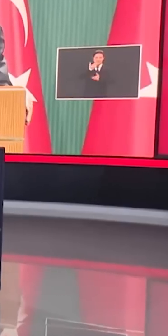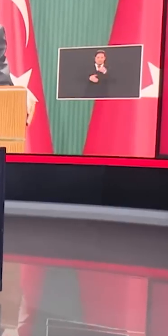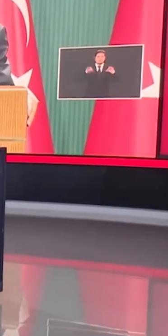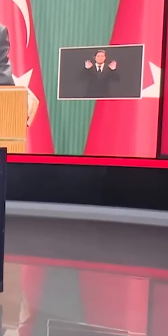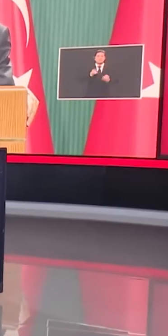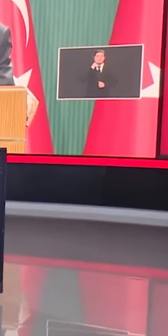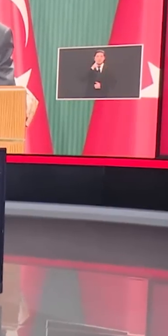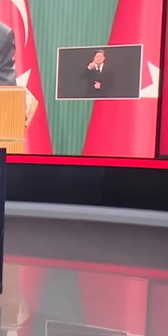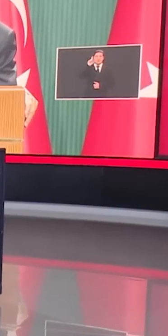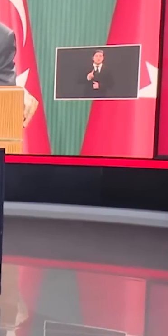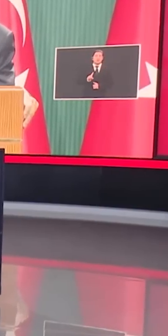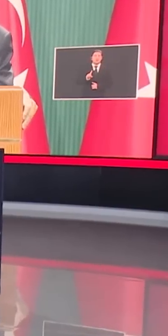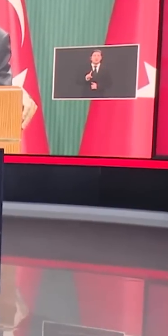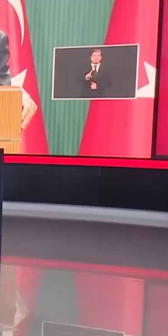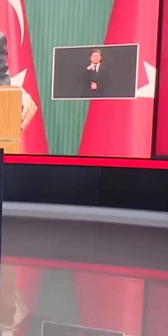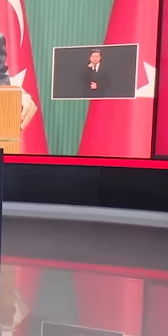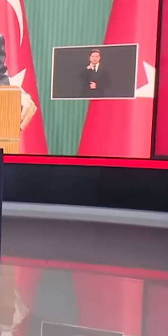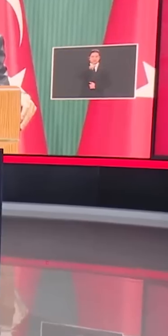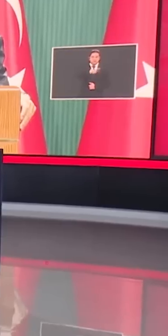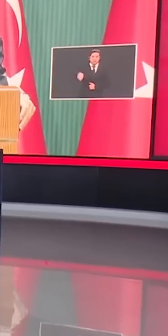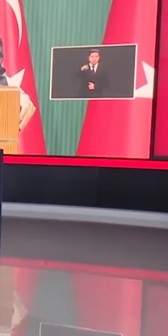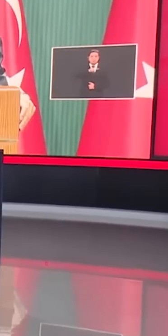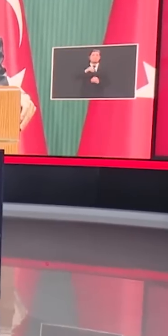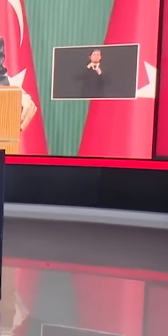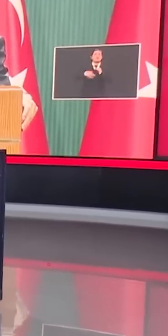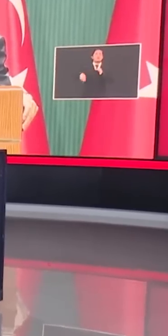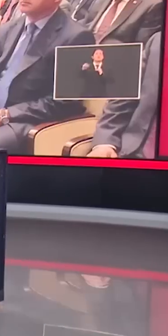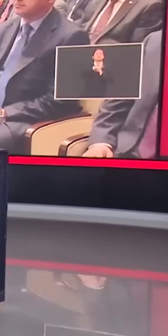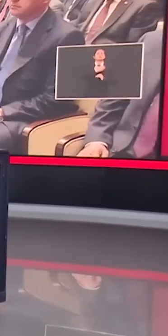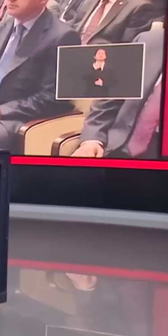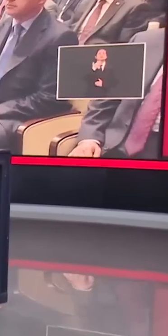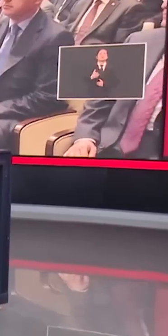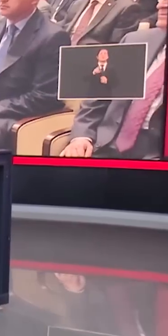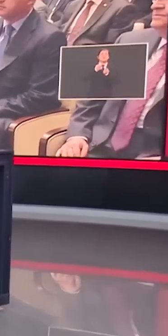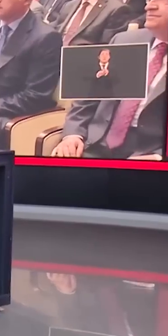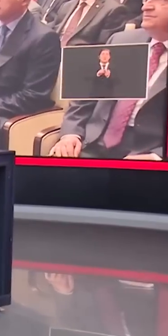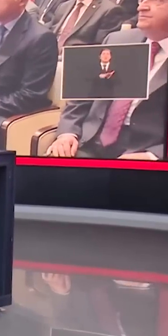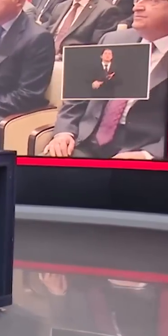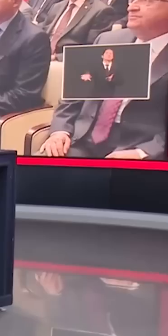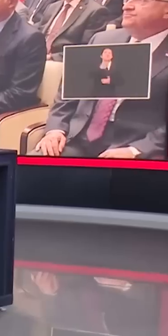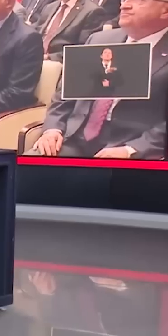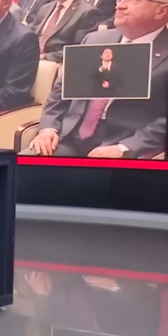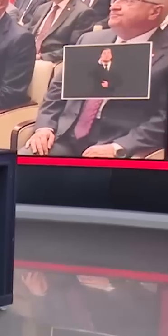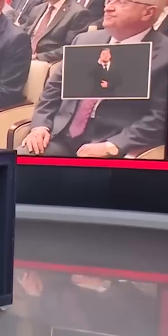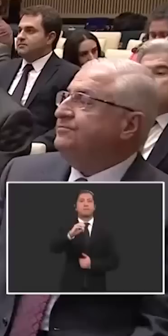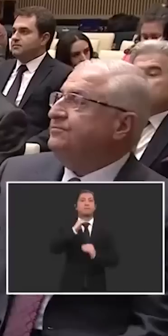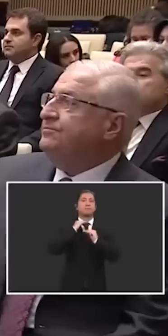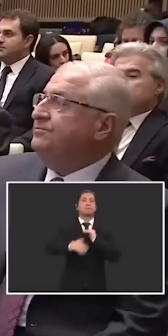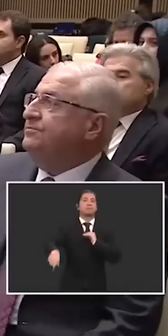Vereceği mesajlar merakla bekleniyordu. Cumhurbaşkanı Erdoğan Bakanlar Kurulu toplantısı sonrası kameralar karşısına geçti. Kulak